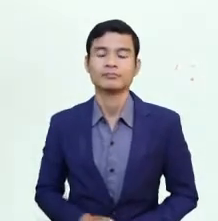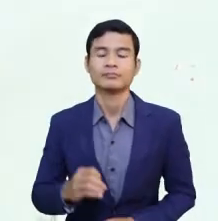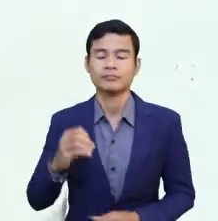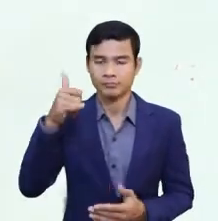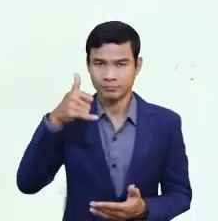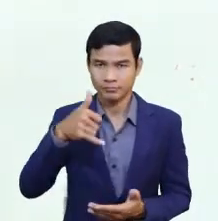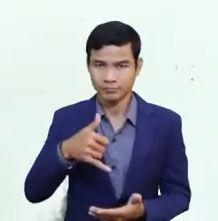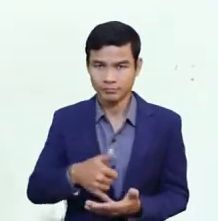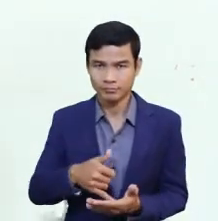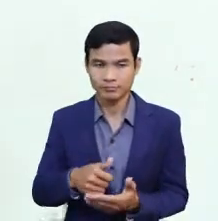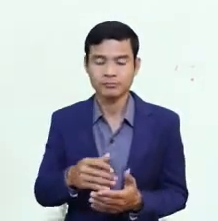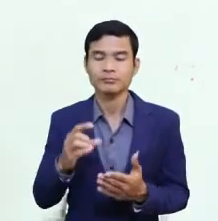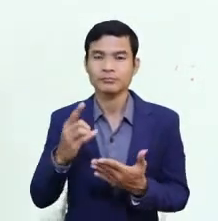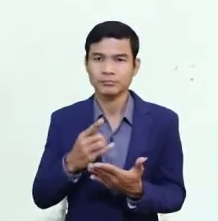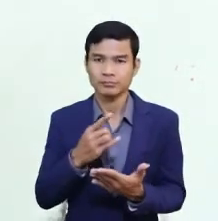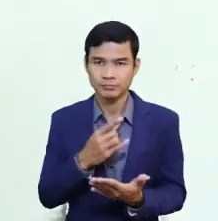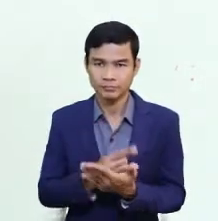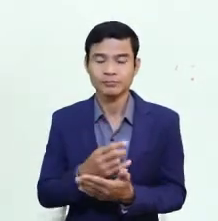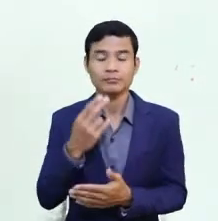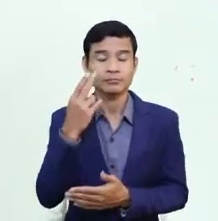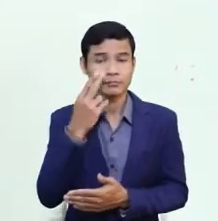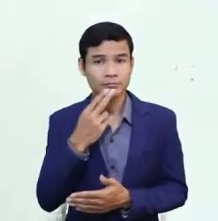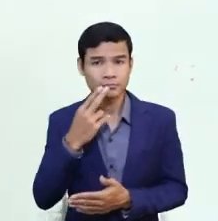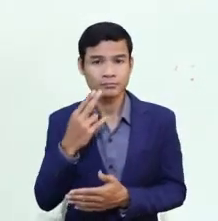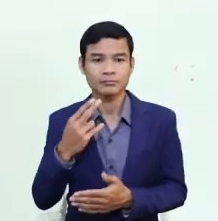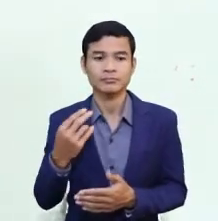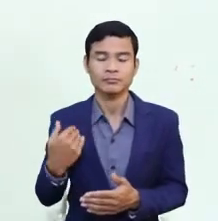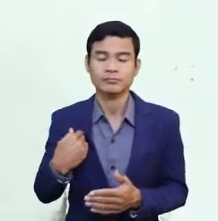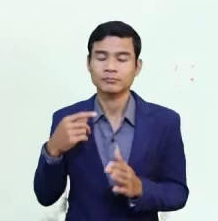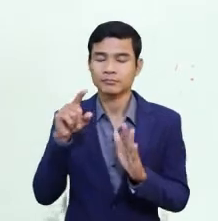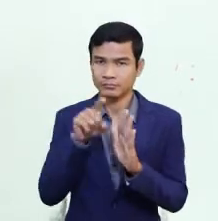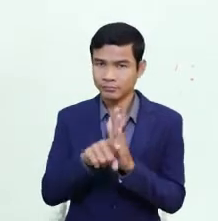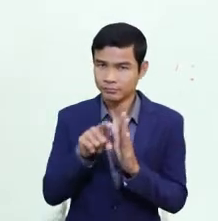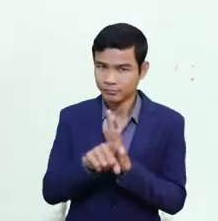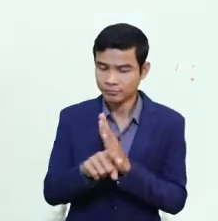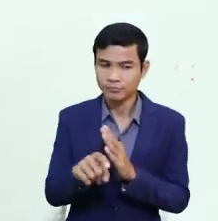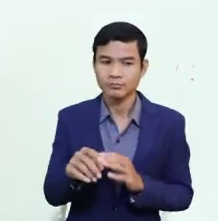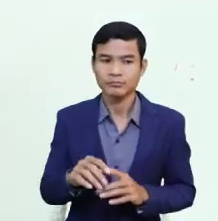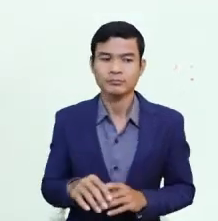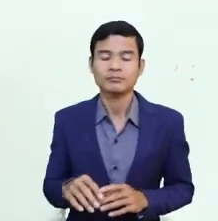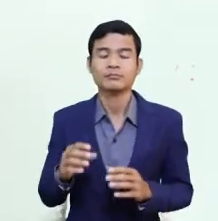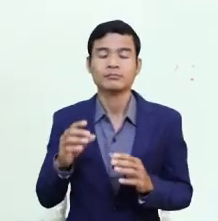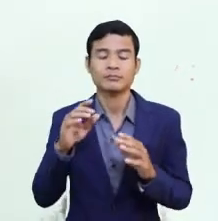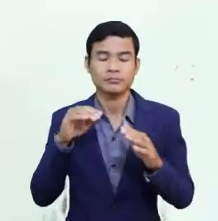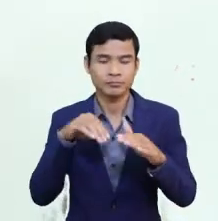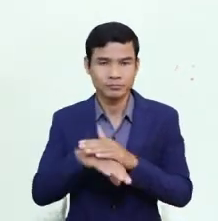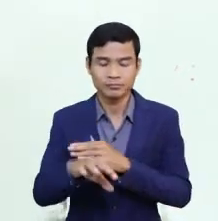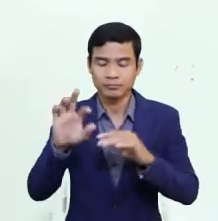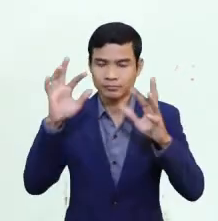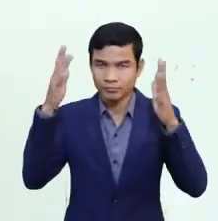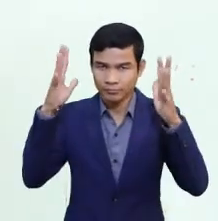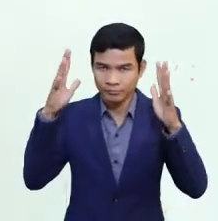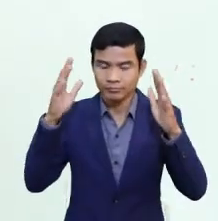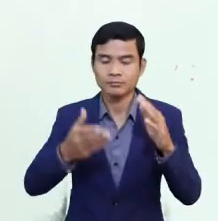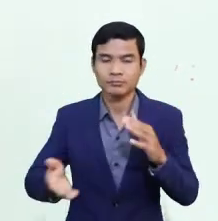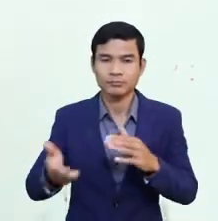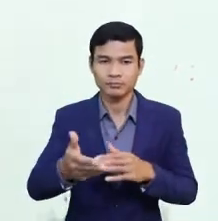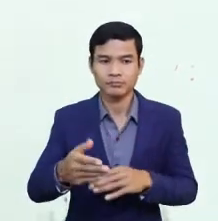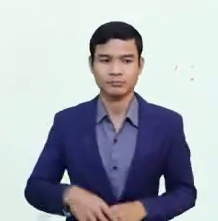ngay nè chàm mê đến ẩm nàn rồi bao dưỡng chàm miễn trong non chân thá bảo vệ xã nạ cả là